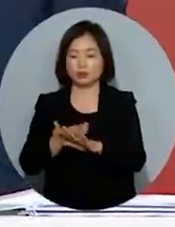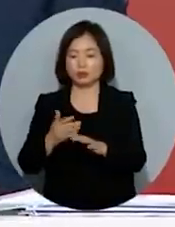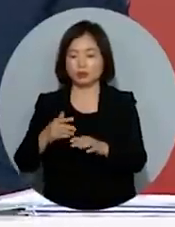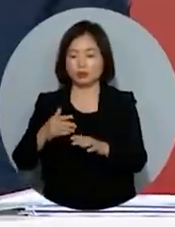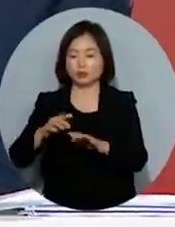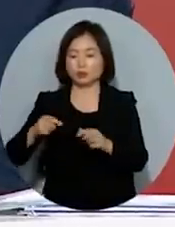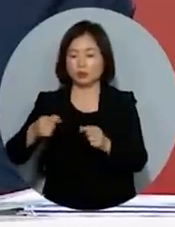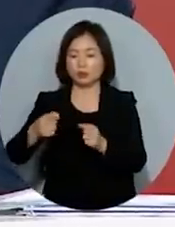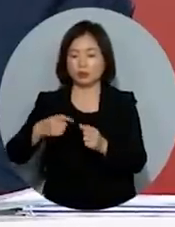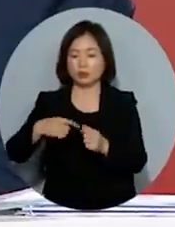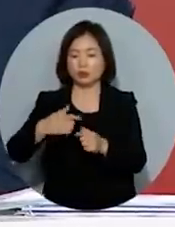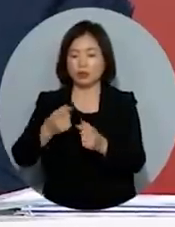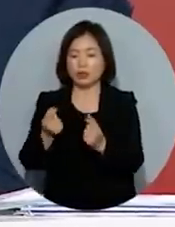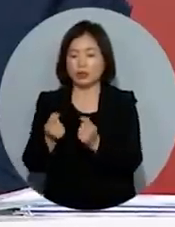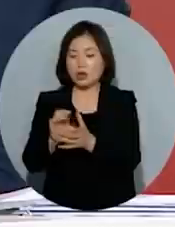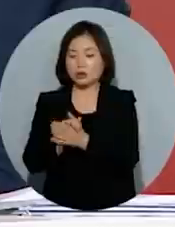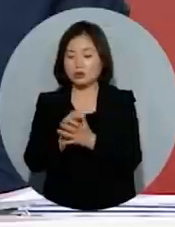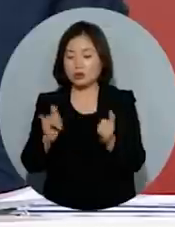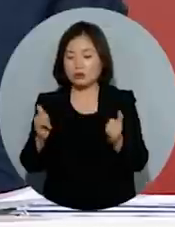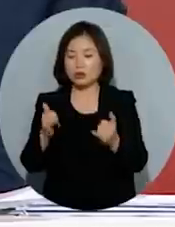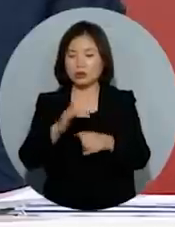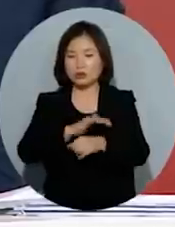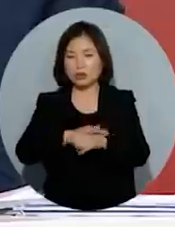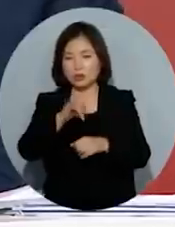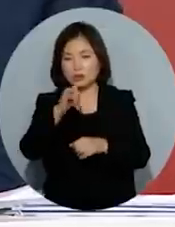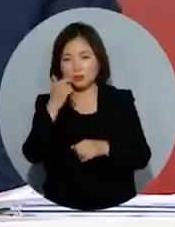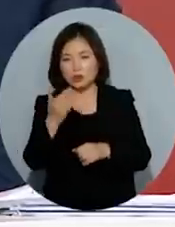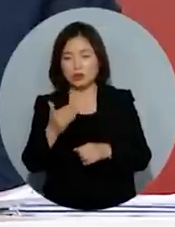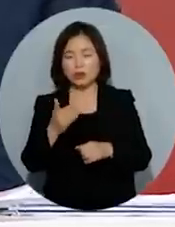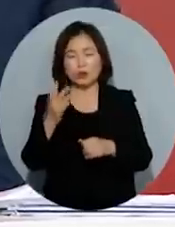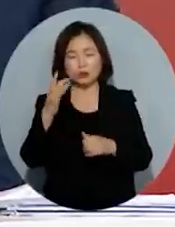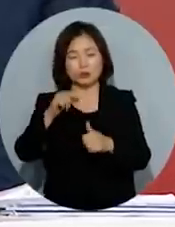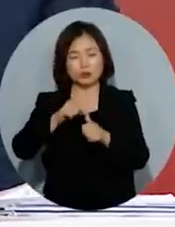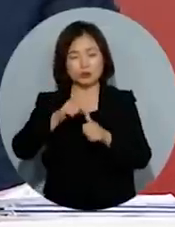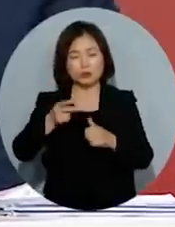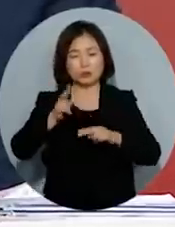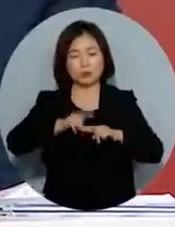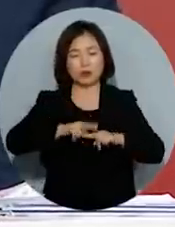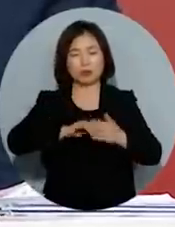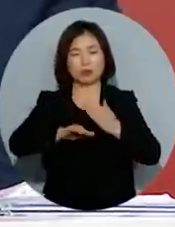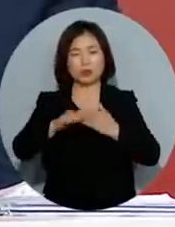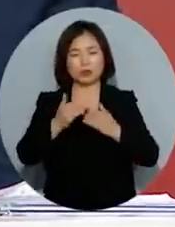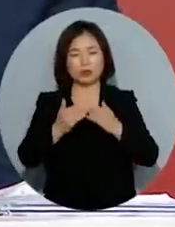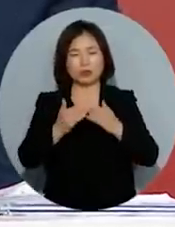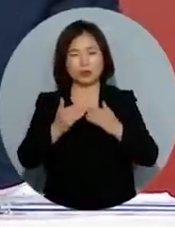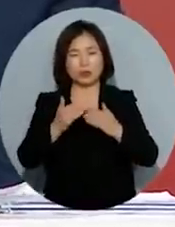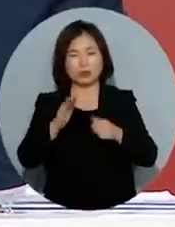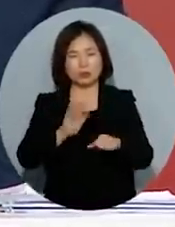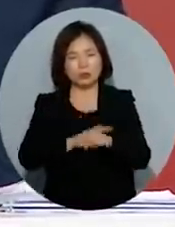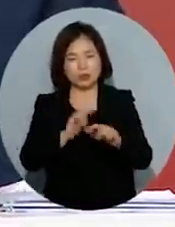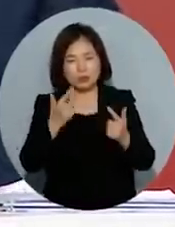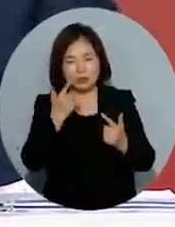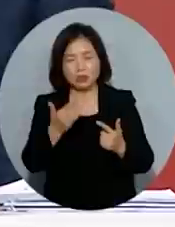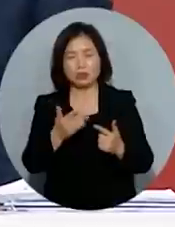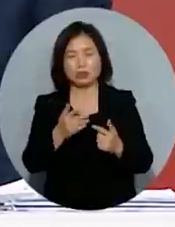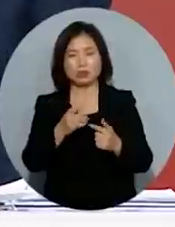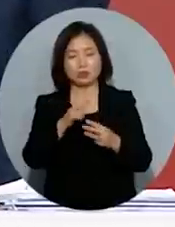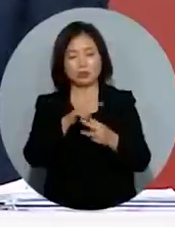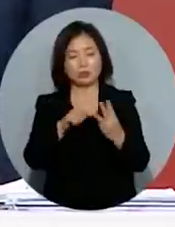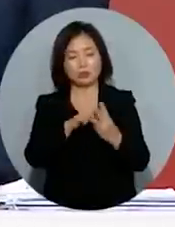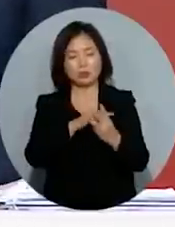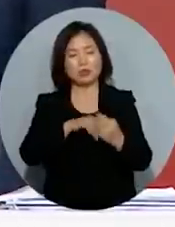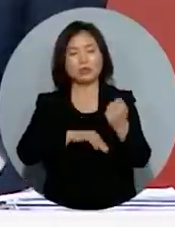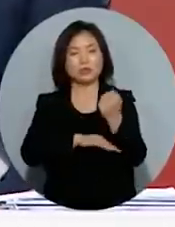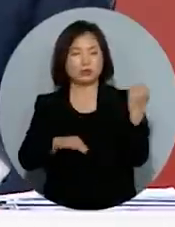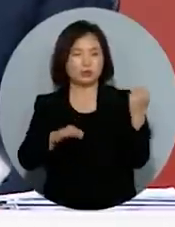다시 한번 보겠습니다. 혹시 되어서 사고 칠 염려가 없는지 그 정도로 좀 인사의